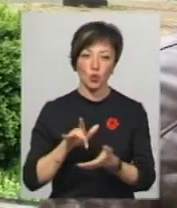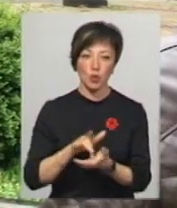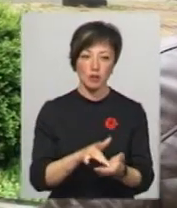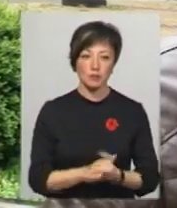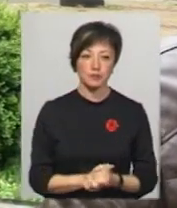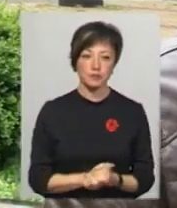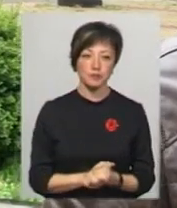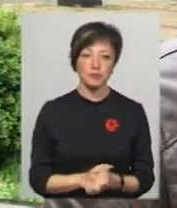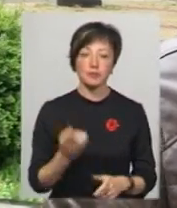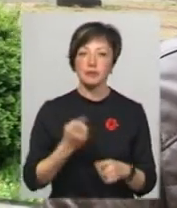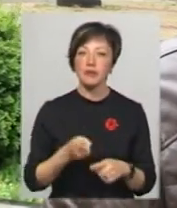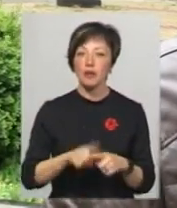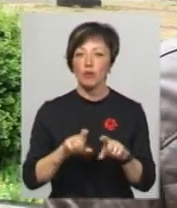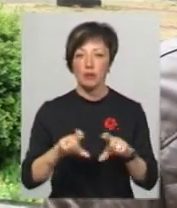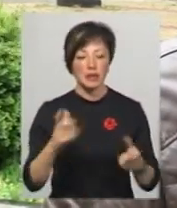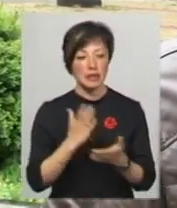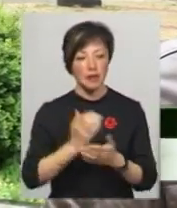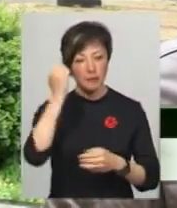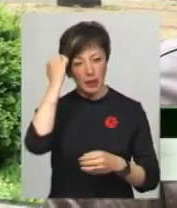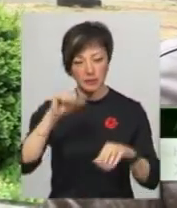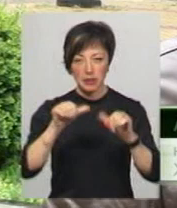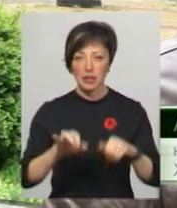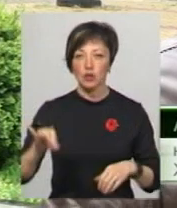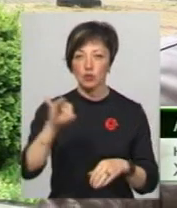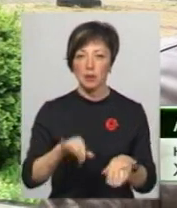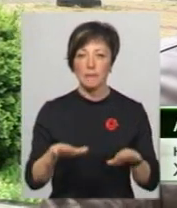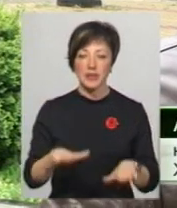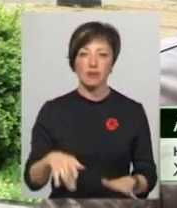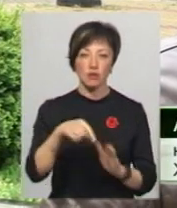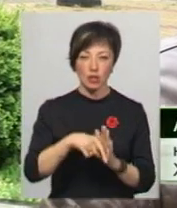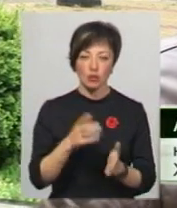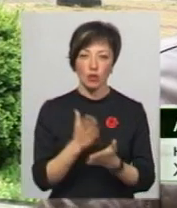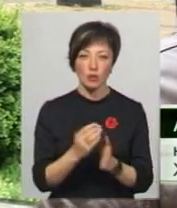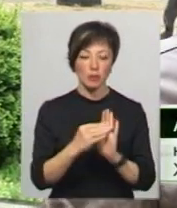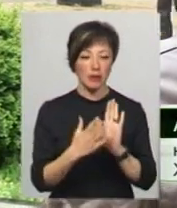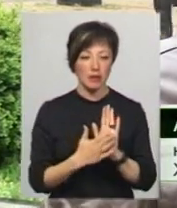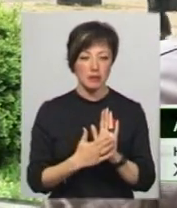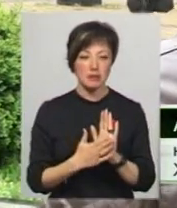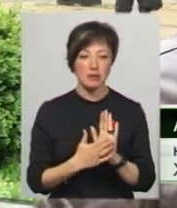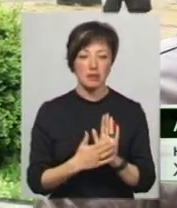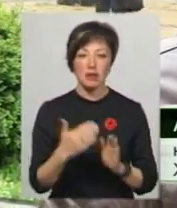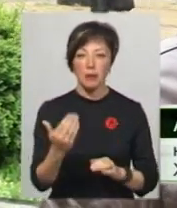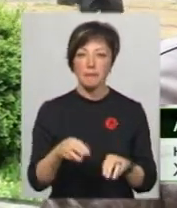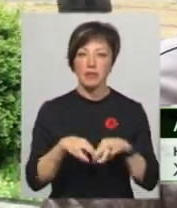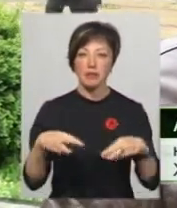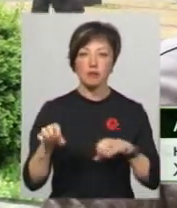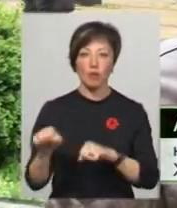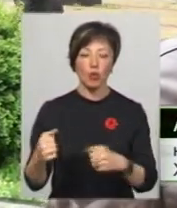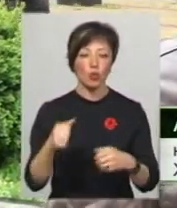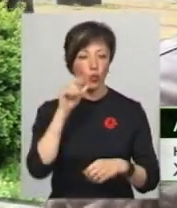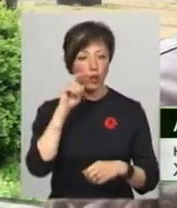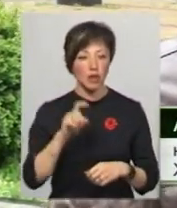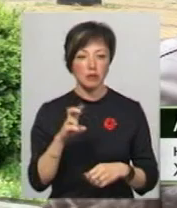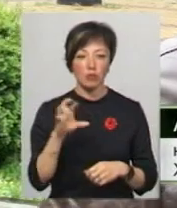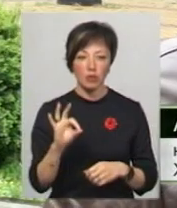Ромасюков. Власне, даний об'єкт є пам'яткою історії місцевого значення, і він знаходиться на балансі, очевидно, Міністерства оборони України,